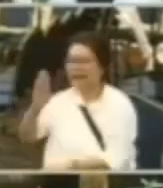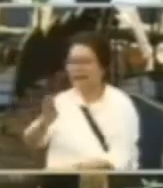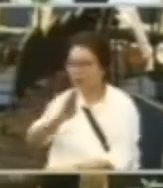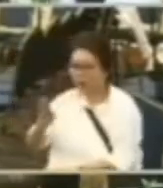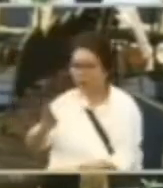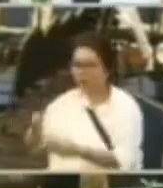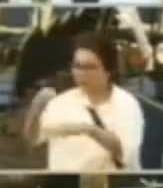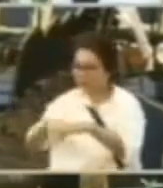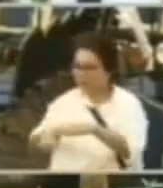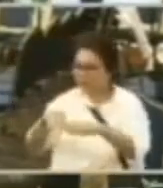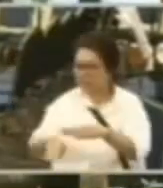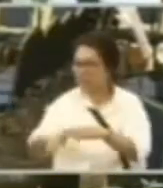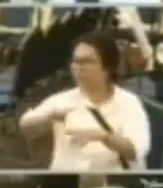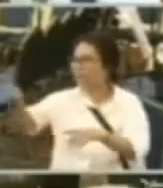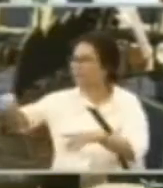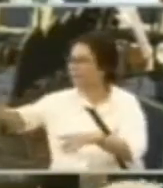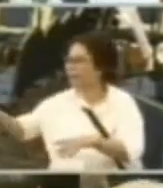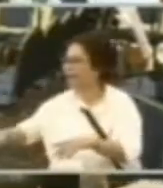Susteran Bandung.